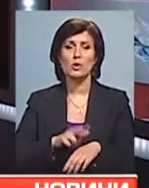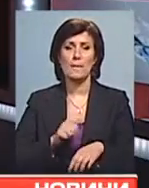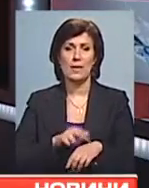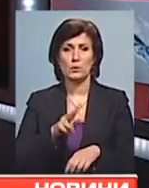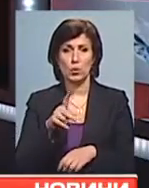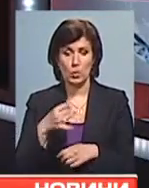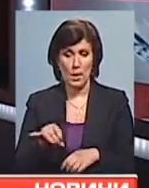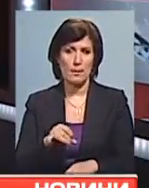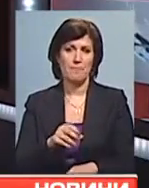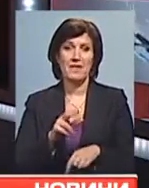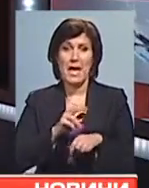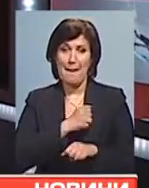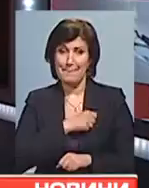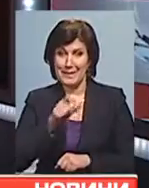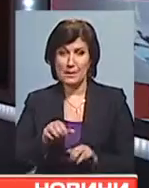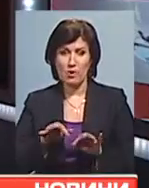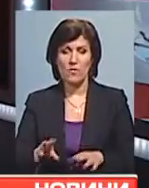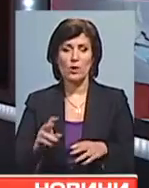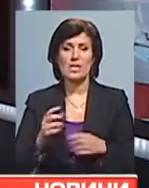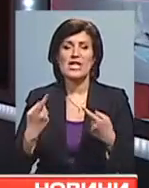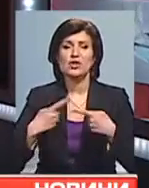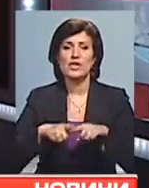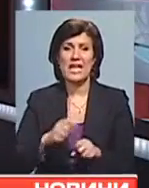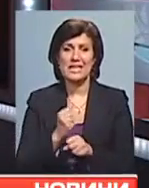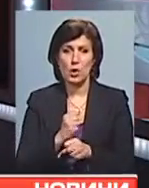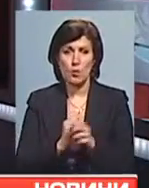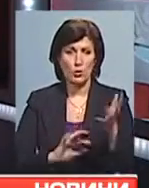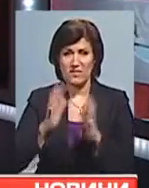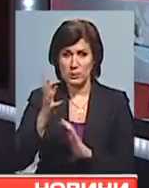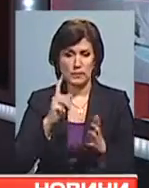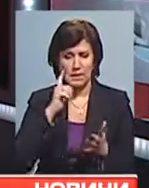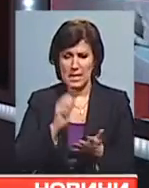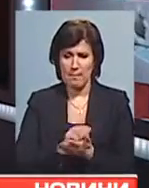Погукай. Бійці проводили інженерні роботи у лісосмузі й не помітили міну.